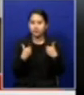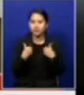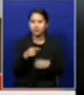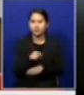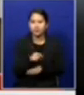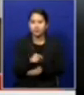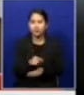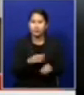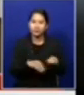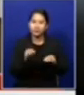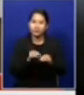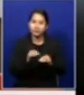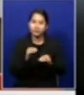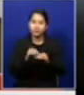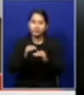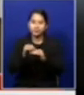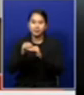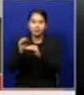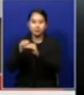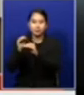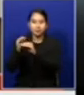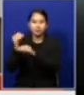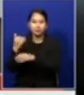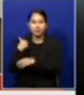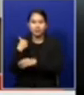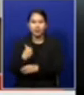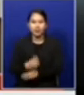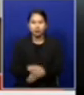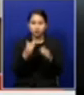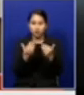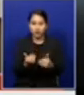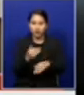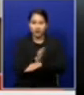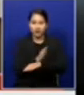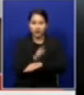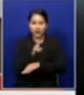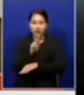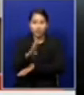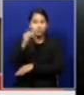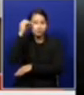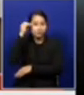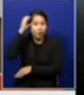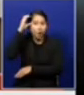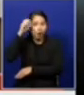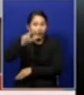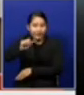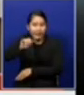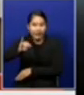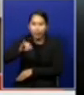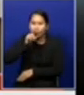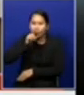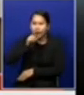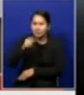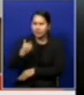เพิ่มขึ้นไปเรื่อยเอาระบบ AI วันนี้ AI ก็โดนด่าโดนโทษว่าข้อมูล